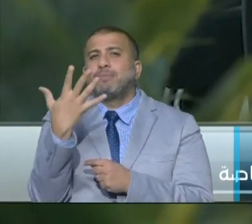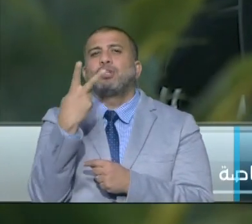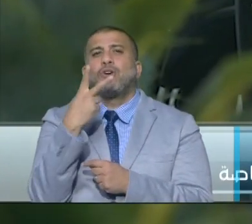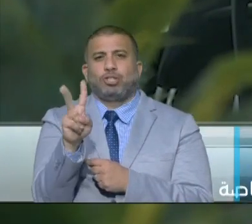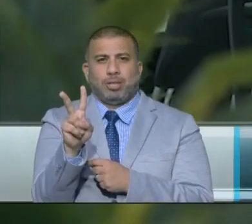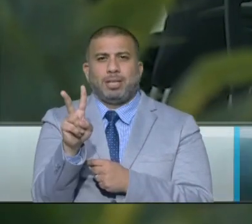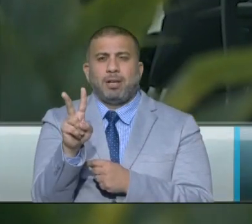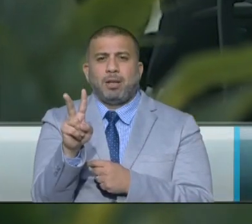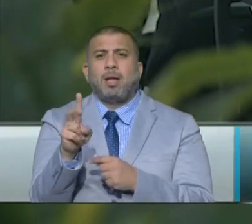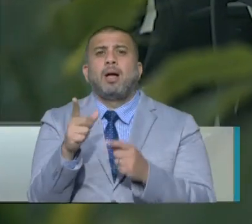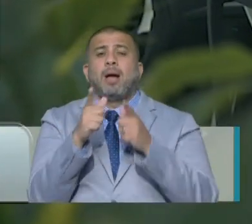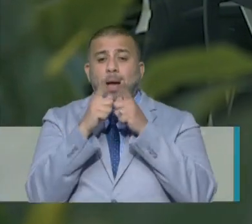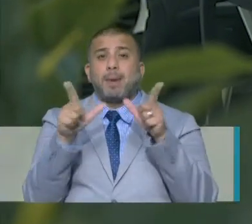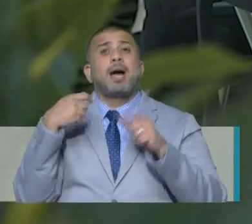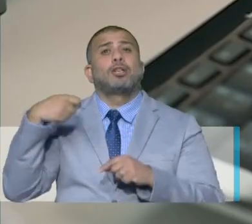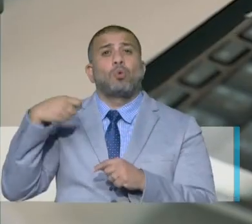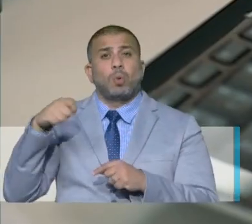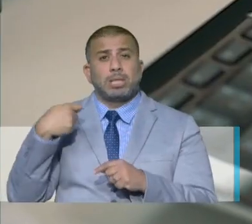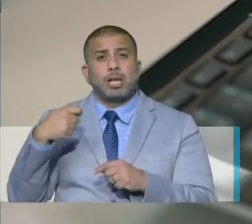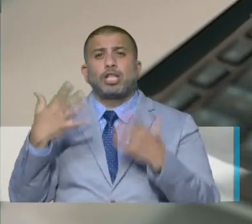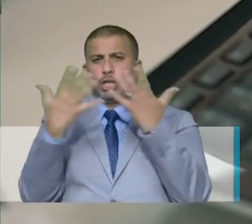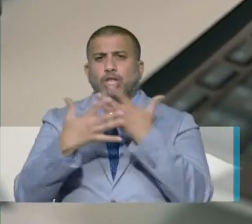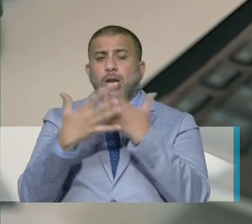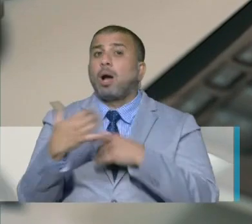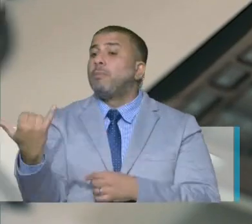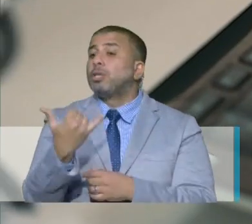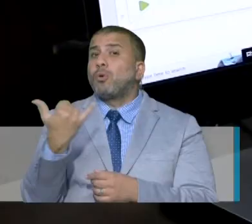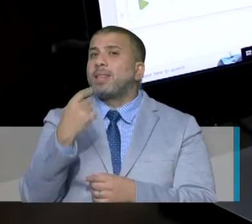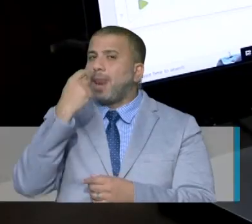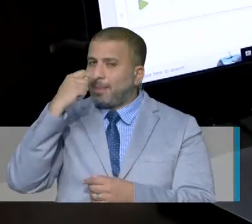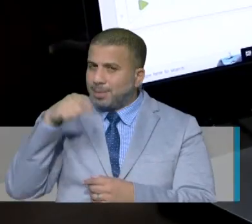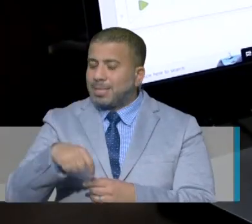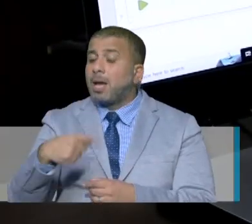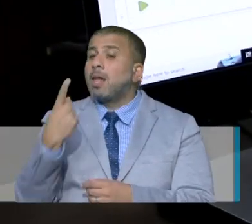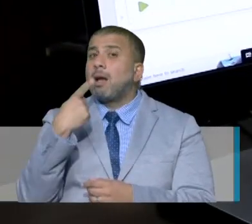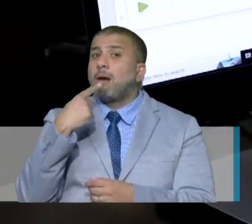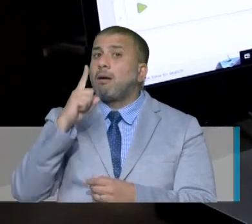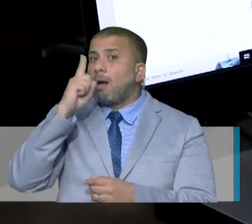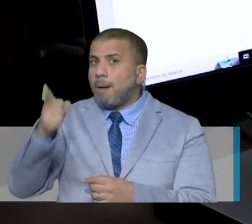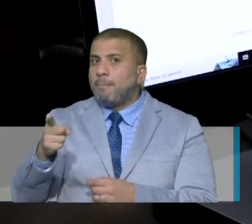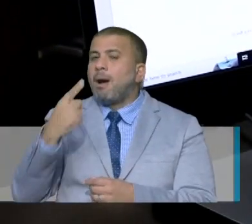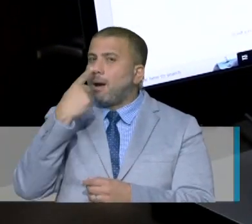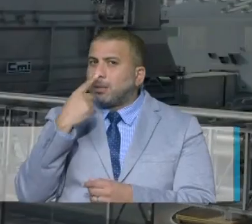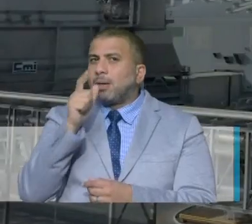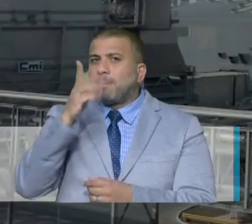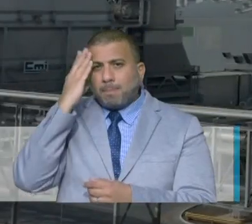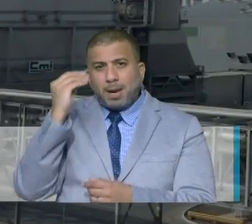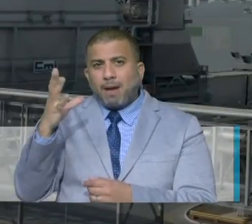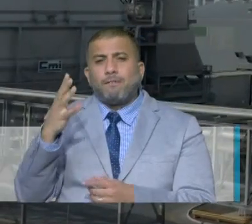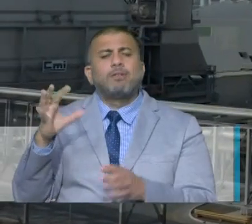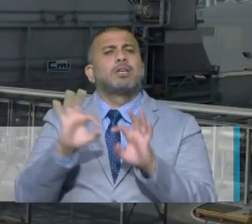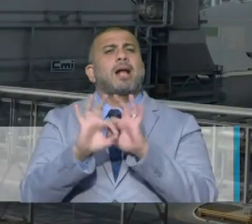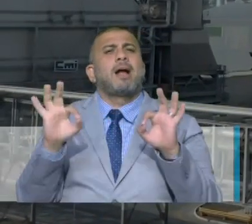العام 2025 وابلغت الوزاره تلك الشركات بضروره الامتثال للقرار وبما